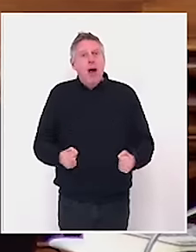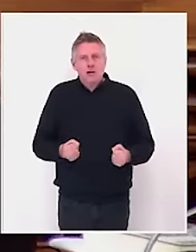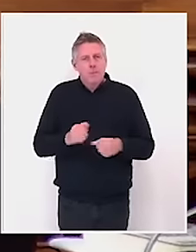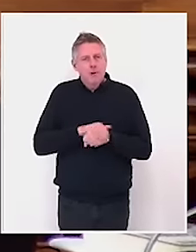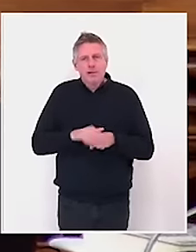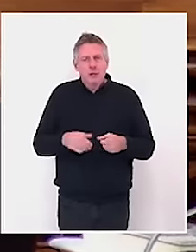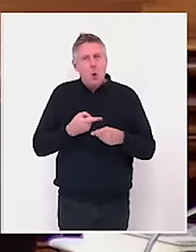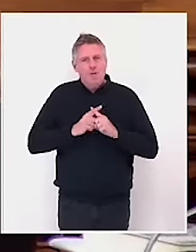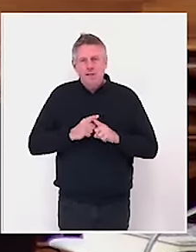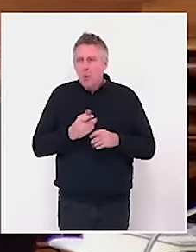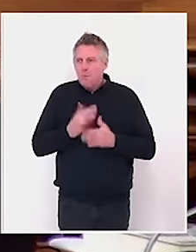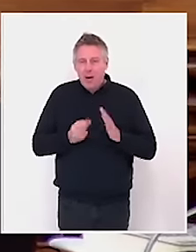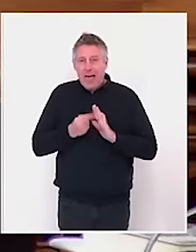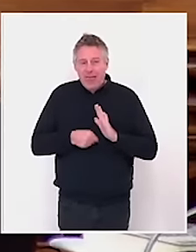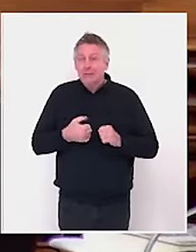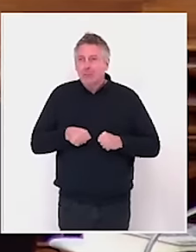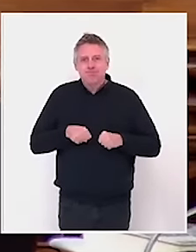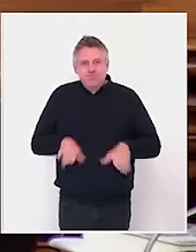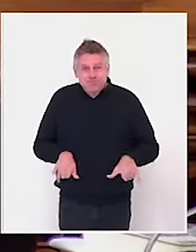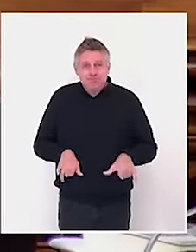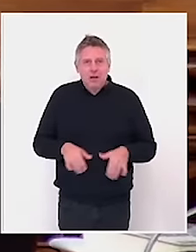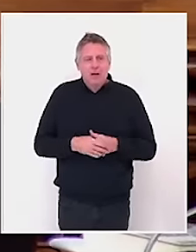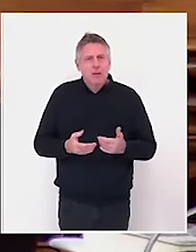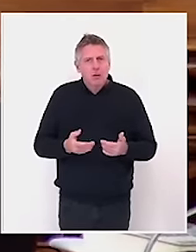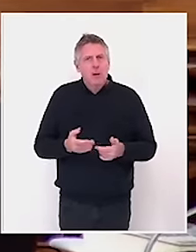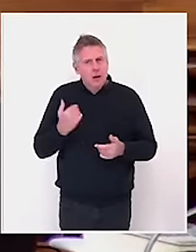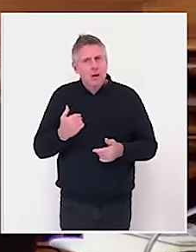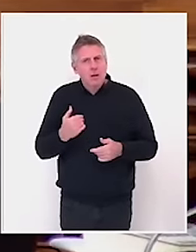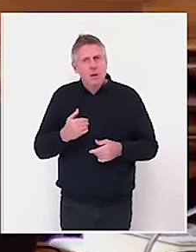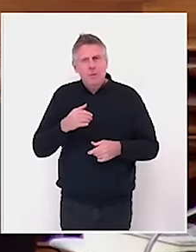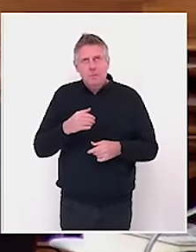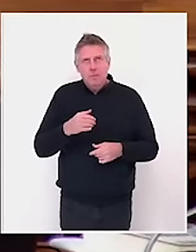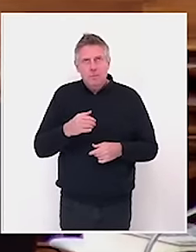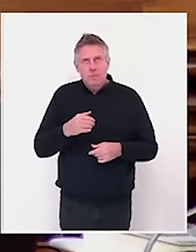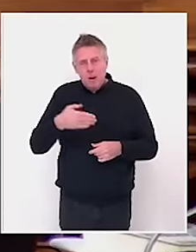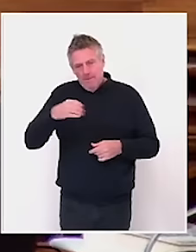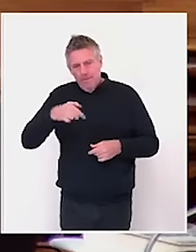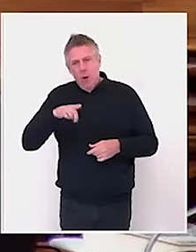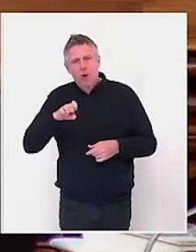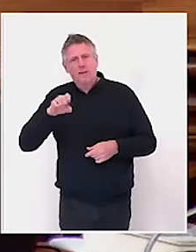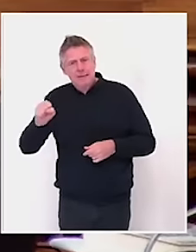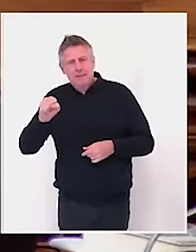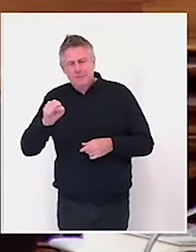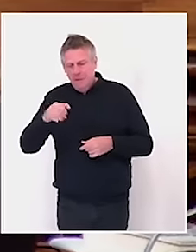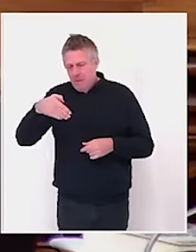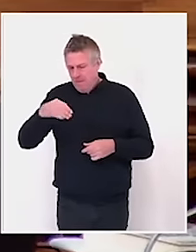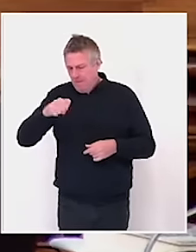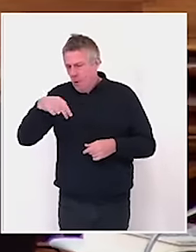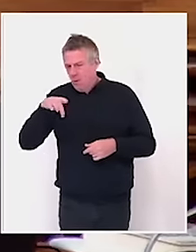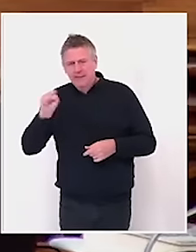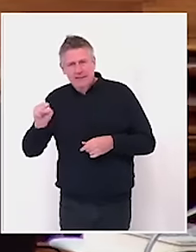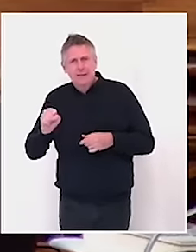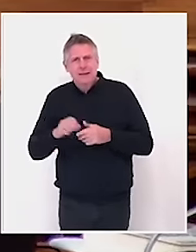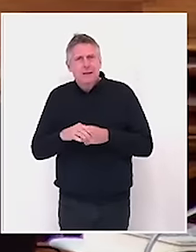certainement de conviction politique. Le courage que ne manquait pas Chico Mendes, et je finis là-dessus. Chico Mendes, c'est la citation que M. Hermic a